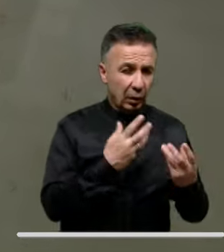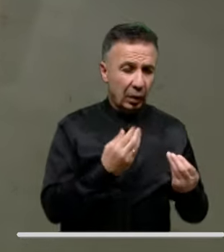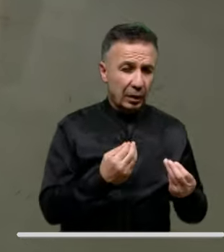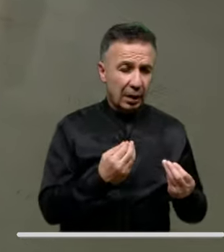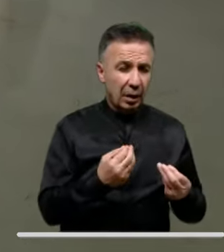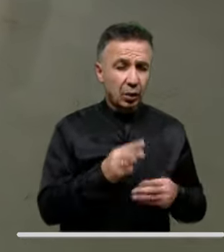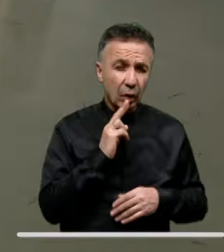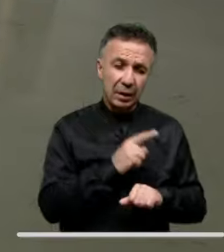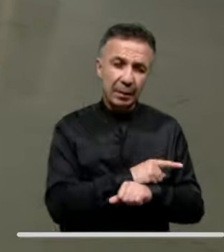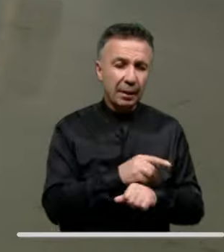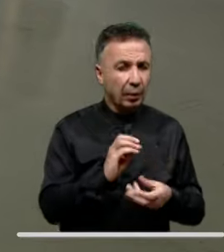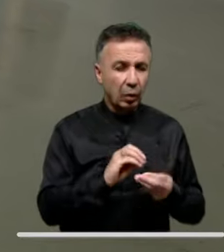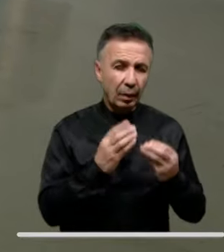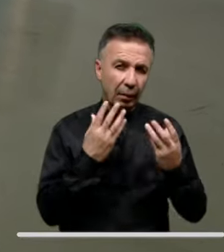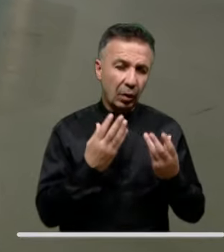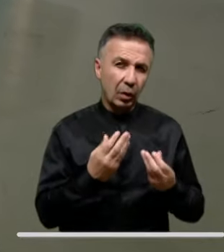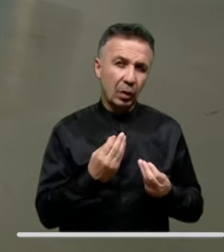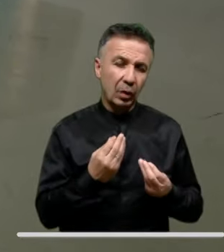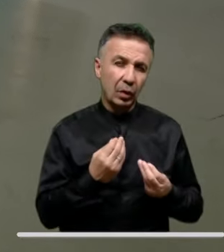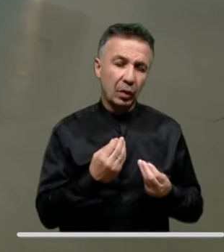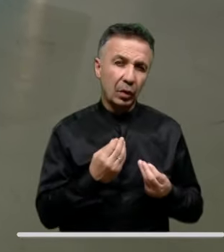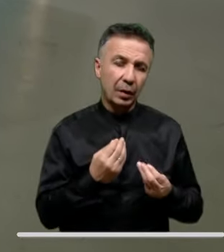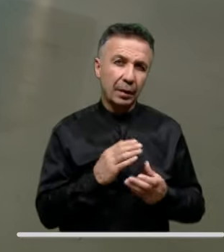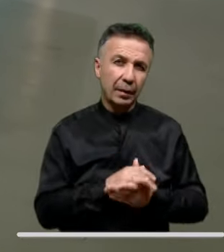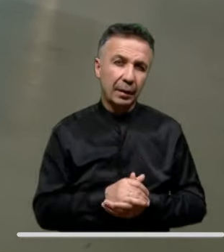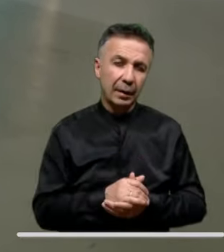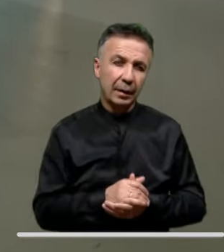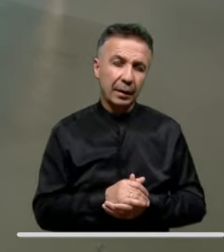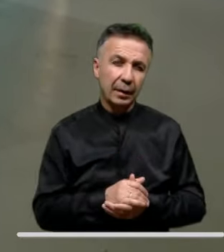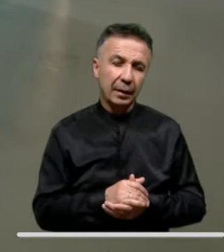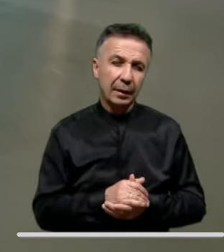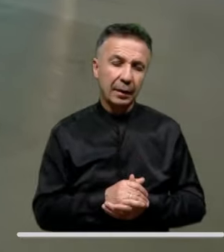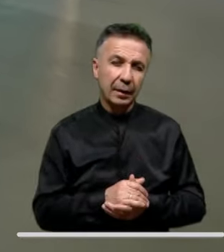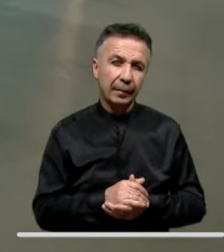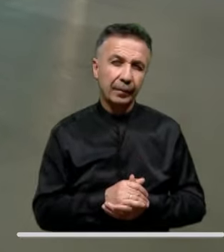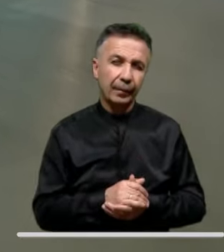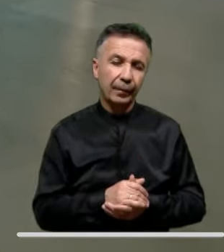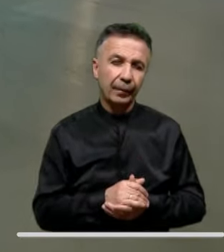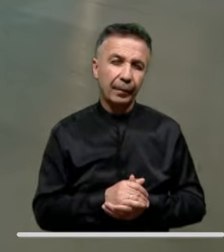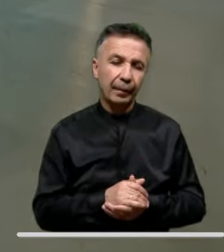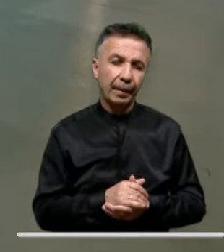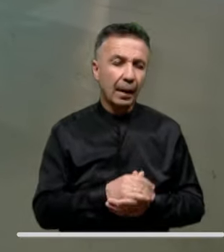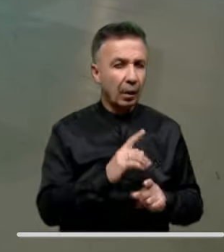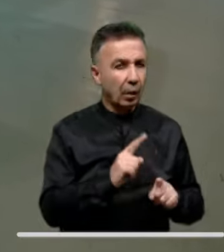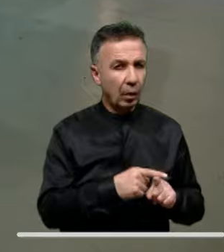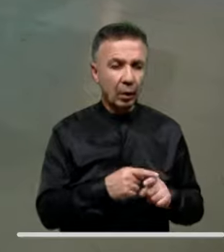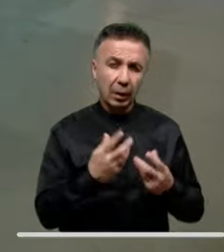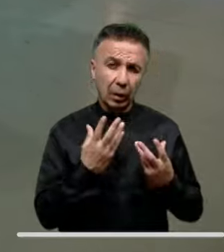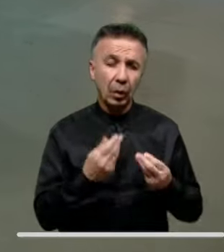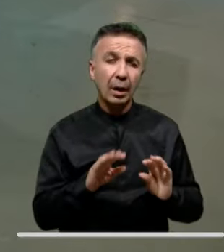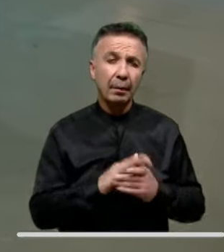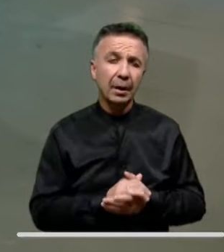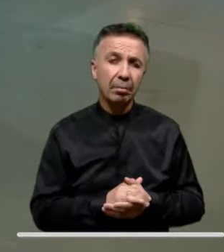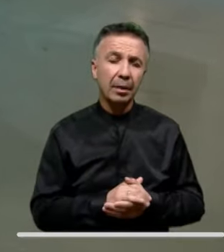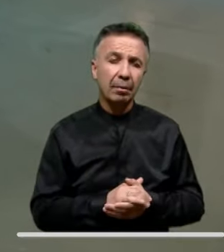problem çıkarsa diye böyle bunun üzerine mi soruyorsunuz? Evet. Bunun üstüne ortak olamadım. Bir